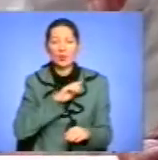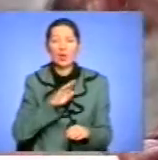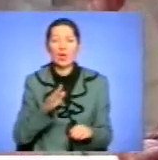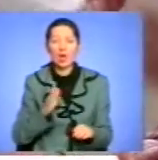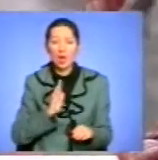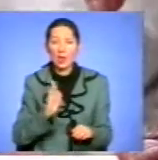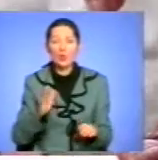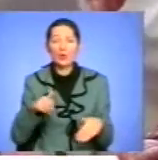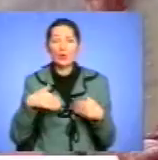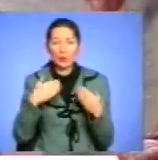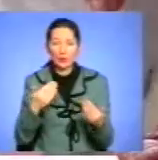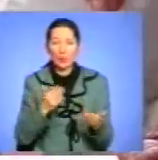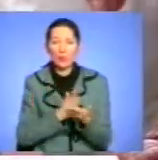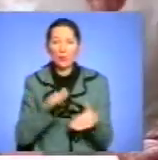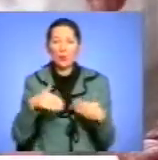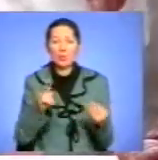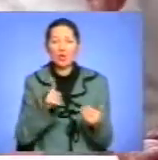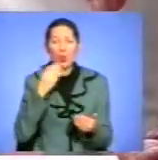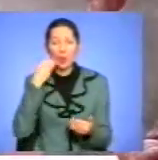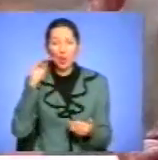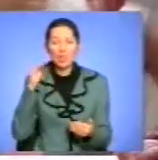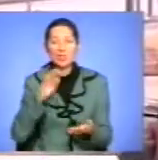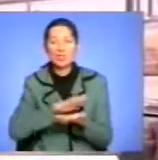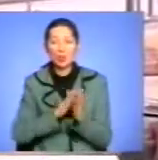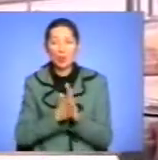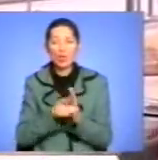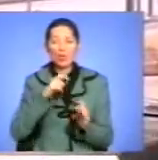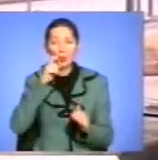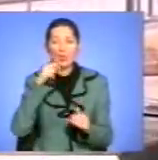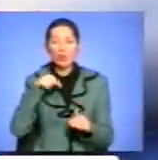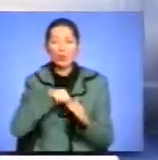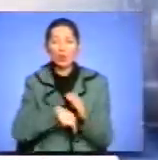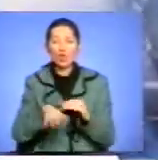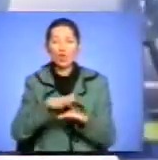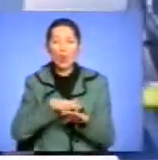пропозиціями щодо поліпшення ситуації на українському внутрішньому ринку.